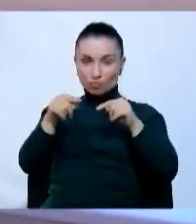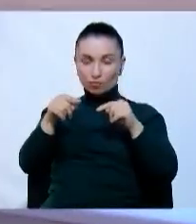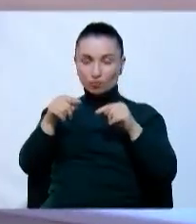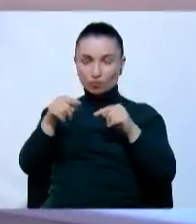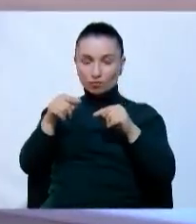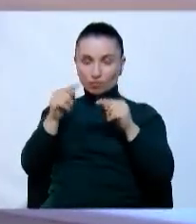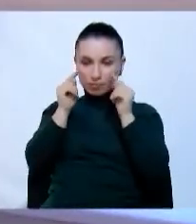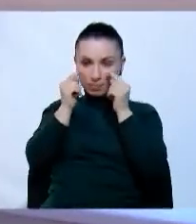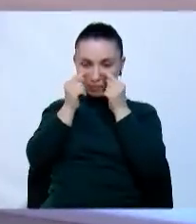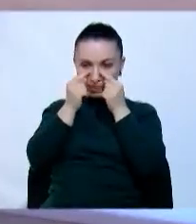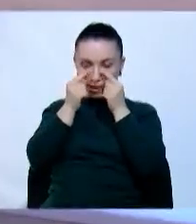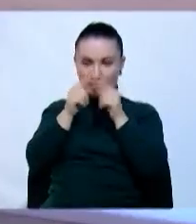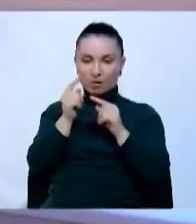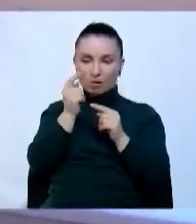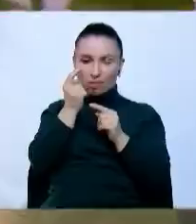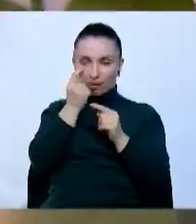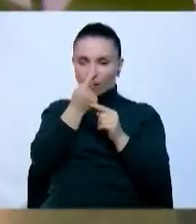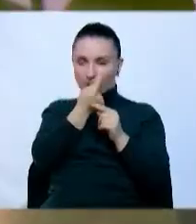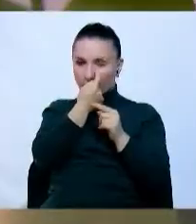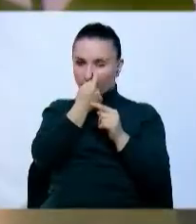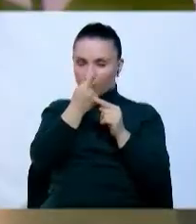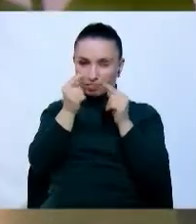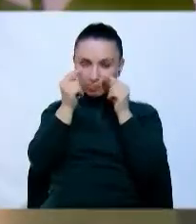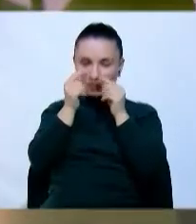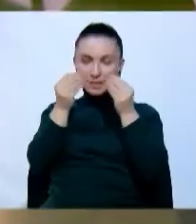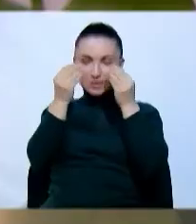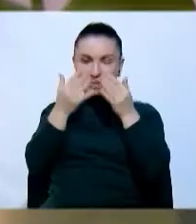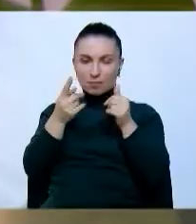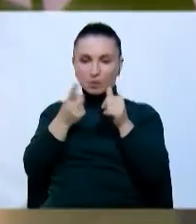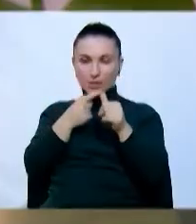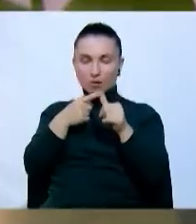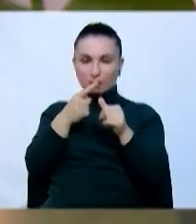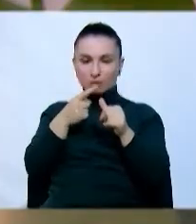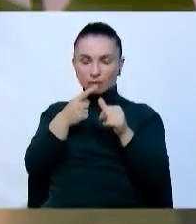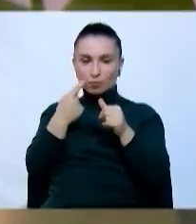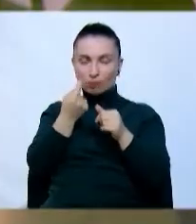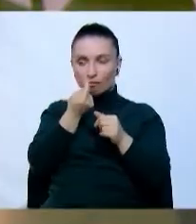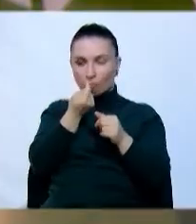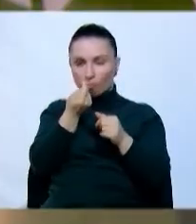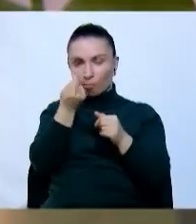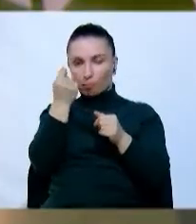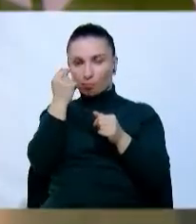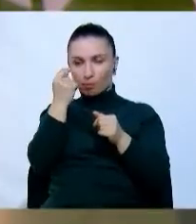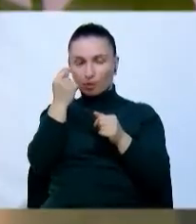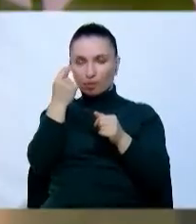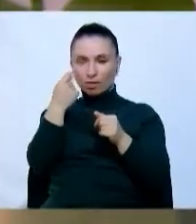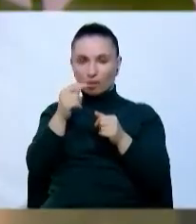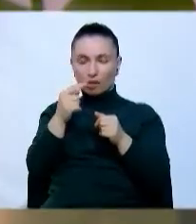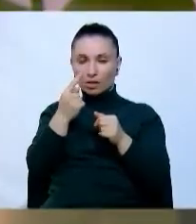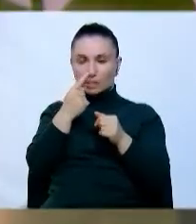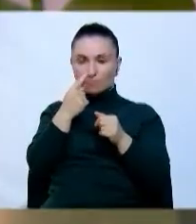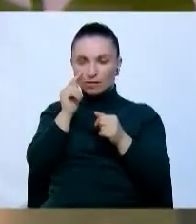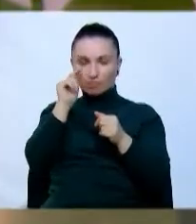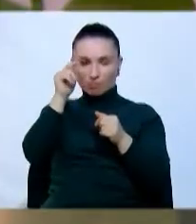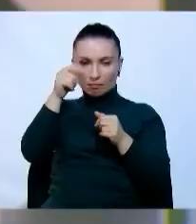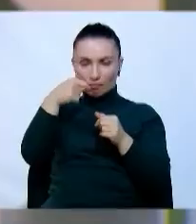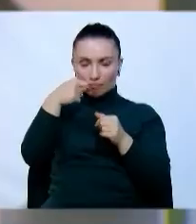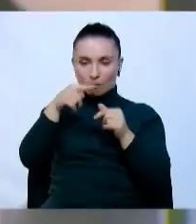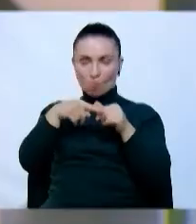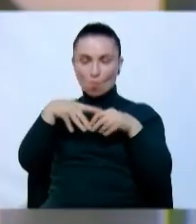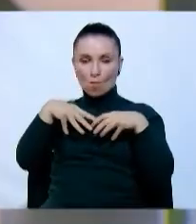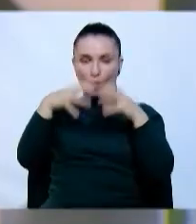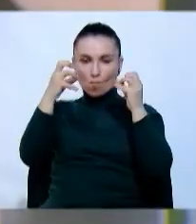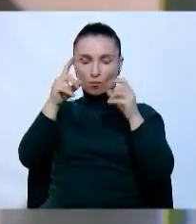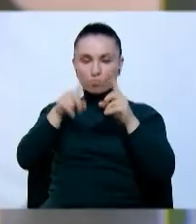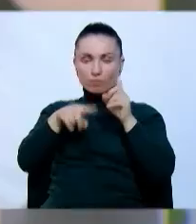ცხვირის მხარეს, ორი პატარა საცრემლე წერტილი, საცრემლე წერტილების საშუალებით გადადის ცრემლი ცხვირ ხახაში. საიდანაც იგი ორთქლება,